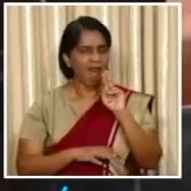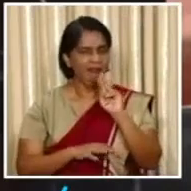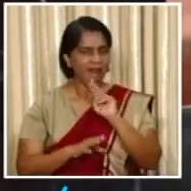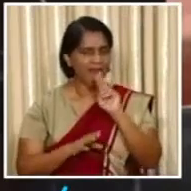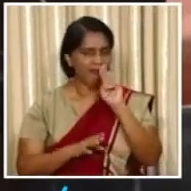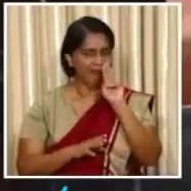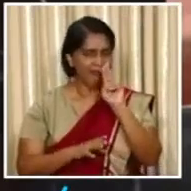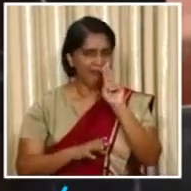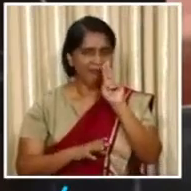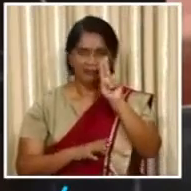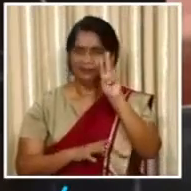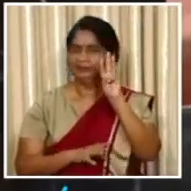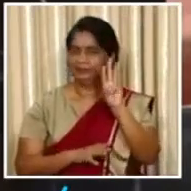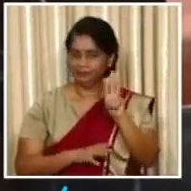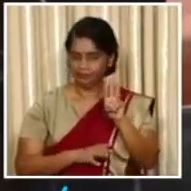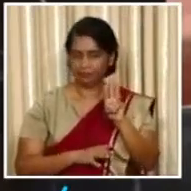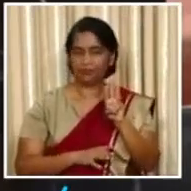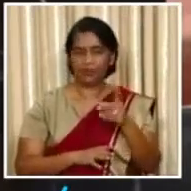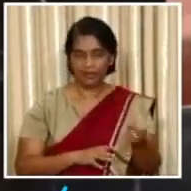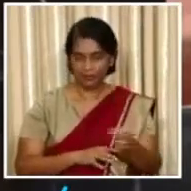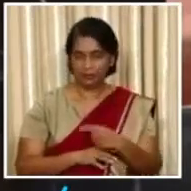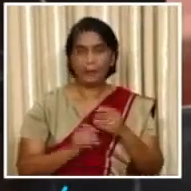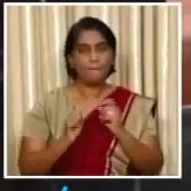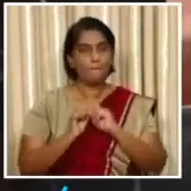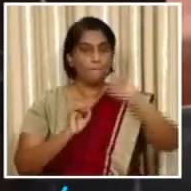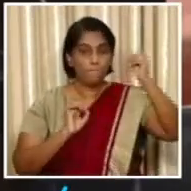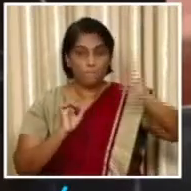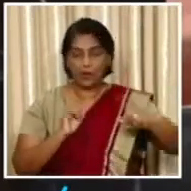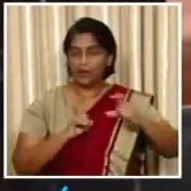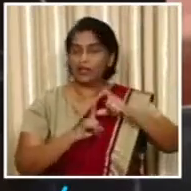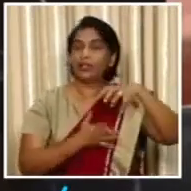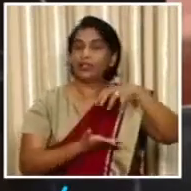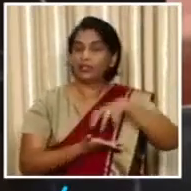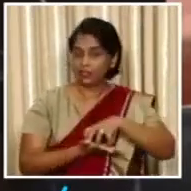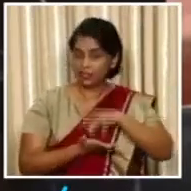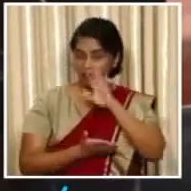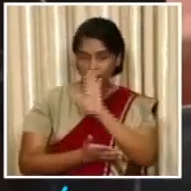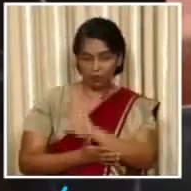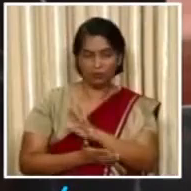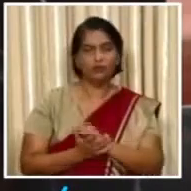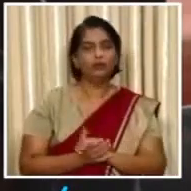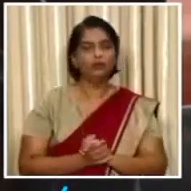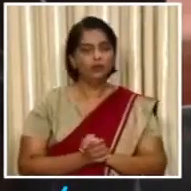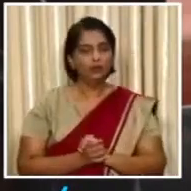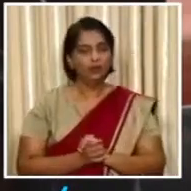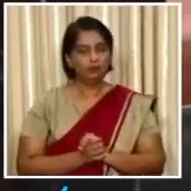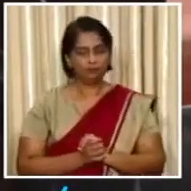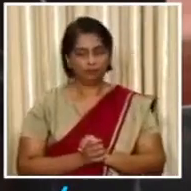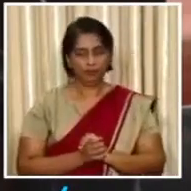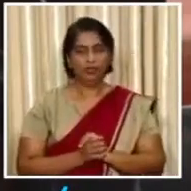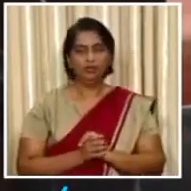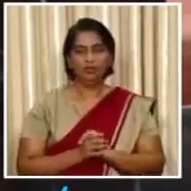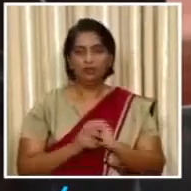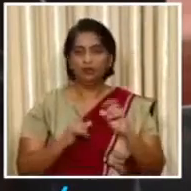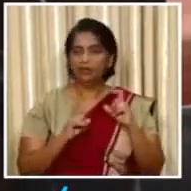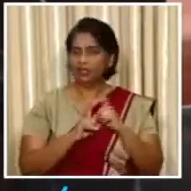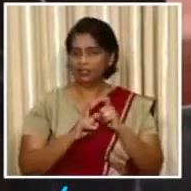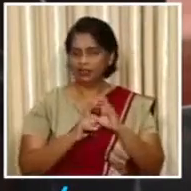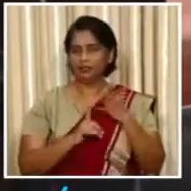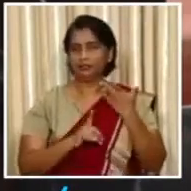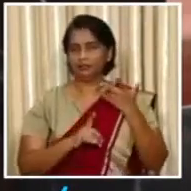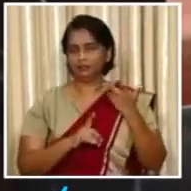28/5/2023 மட்டக்களப்பு மாவட்டத்தைச் சேர்ந்த தவேந்திரன் மதுசிகன் என்ற